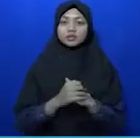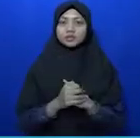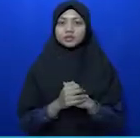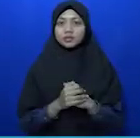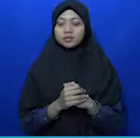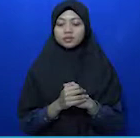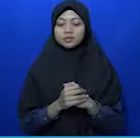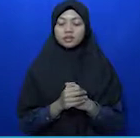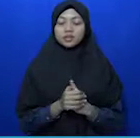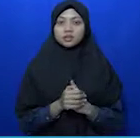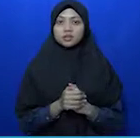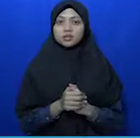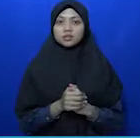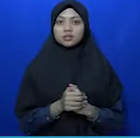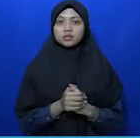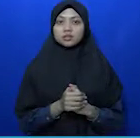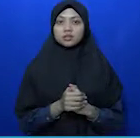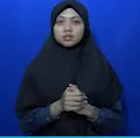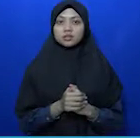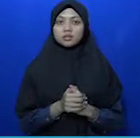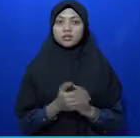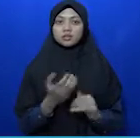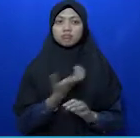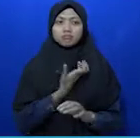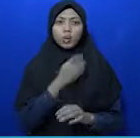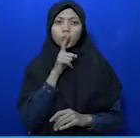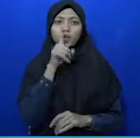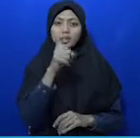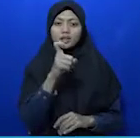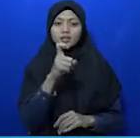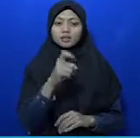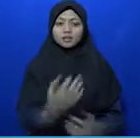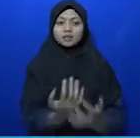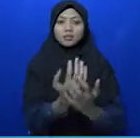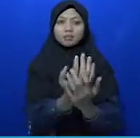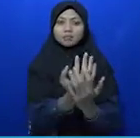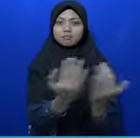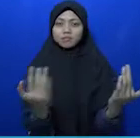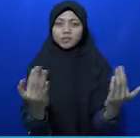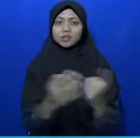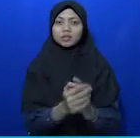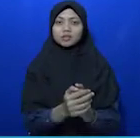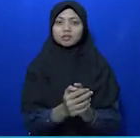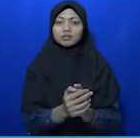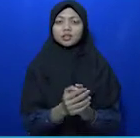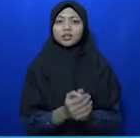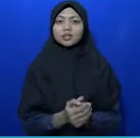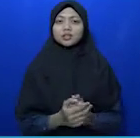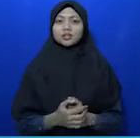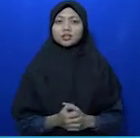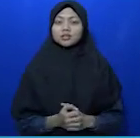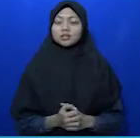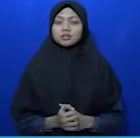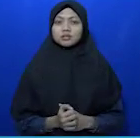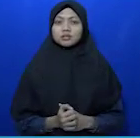Sebelumnya gitu ya, sebelum saya menguraikan itu, saya ingin tanya kepada audien, termasuk Ibu Dirjen juga ini, gitu ya, untuk menjawab pertanyaan